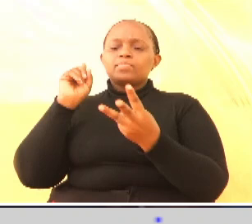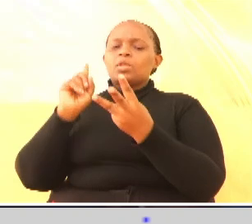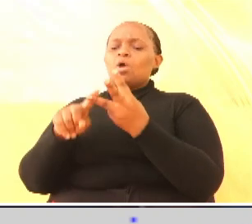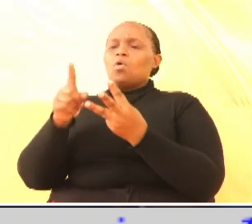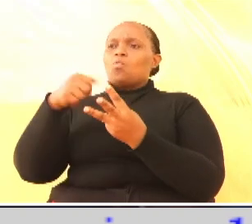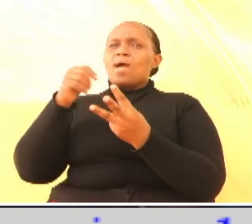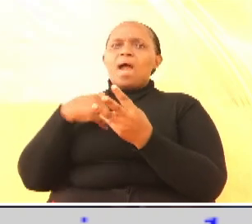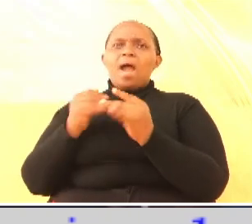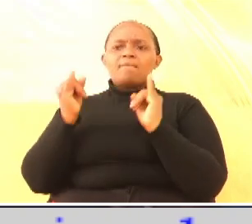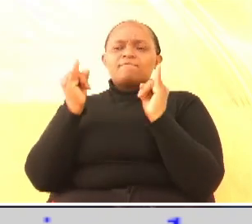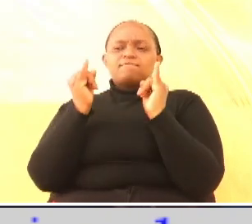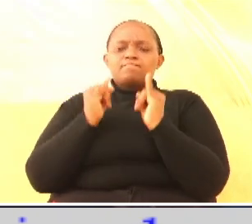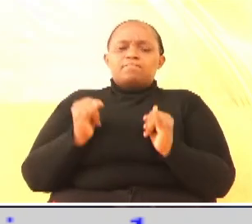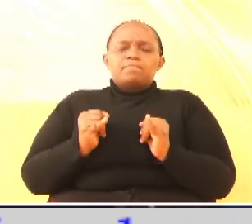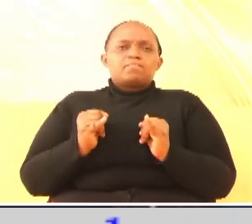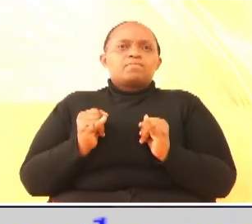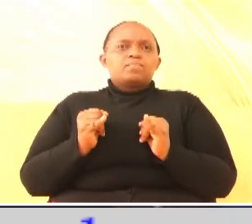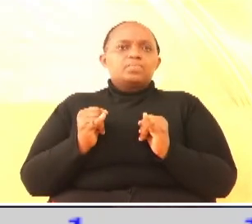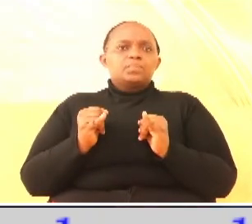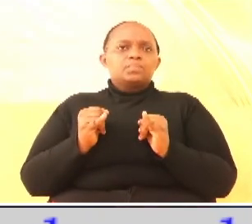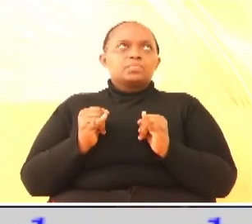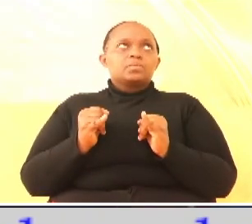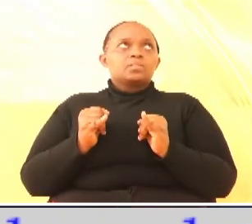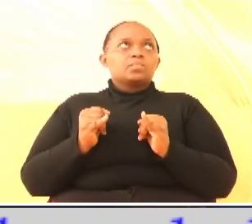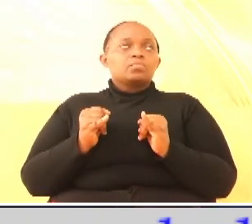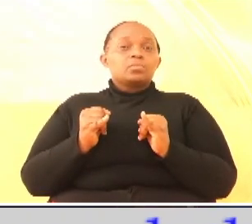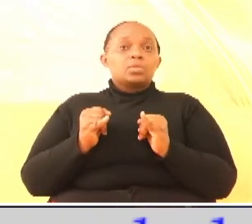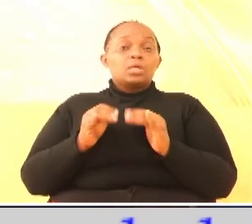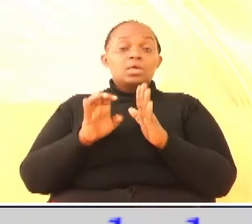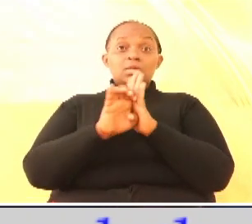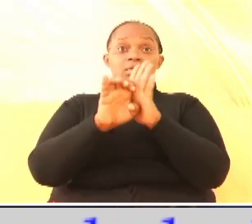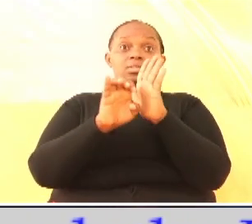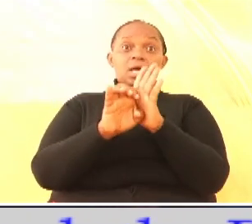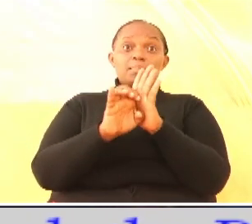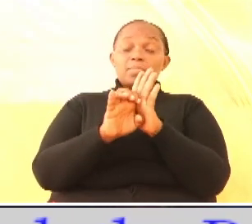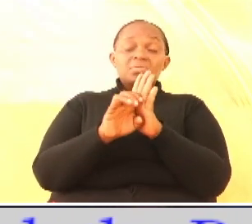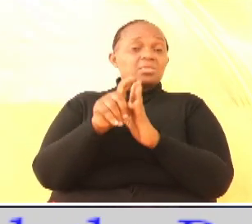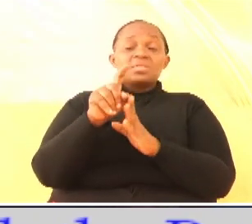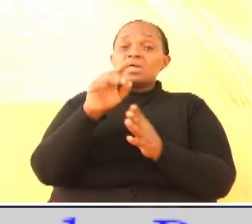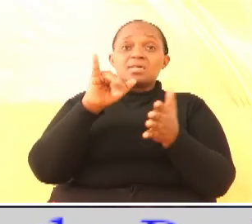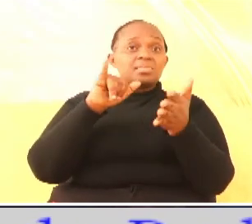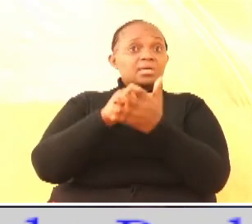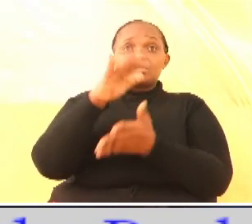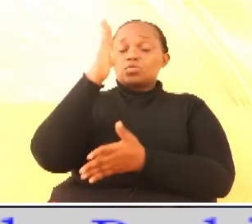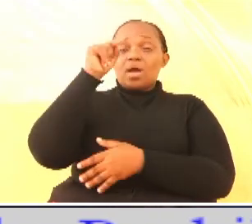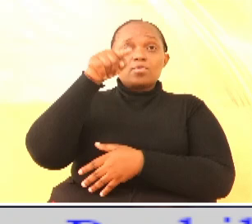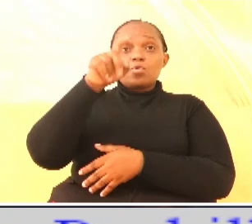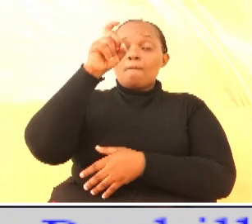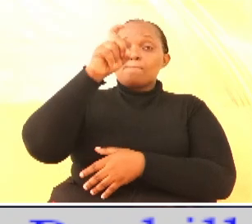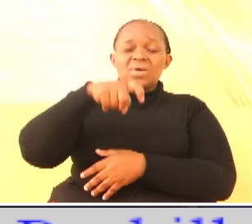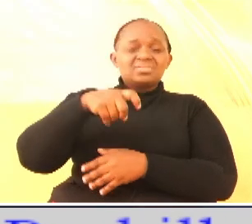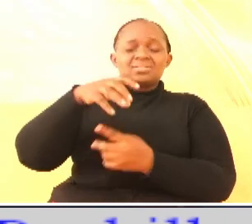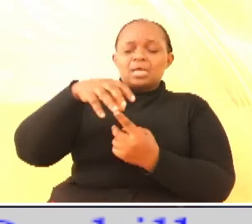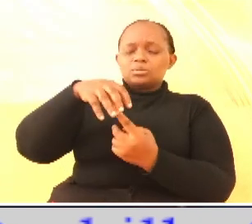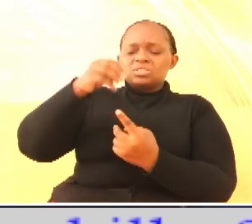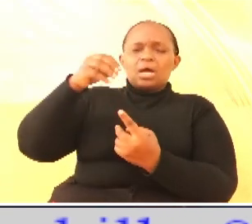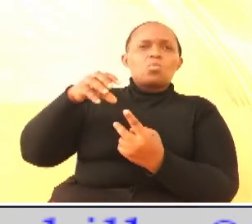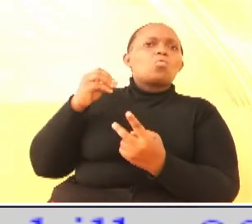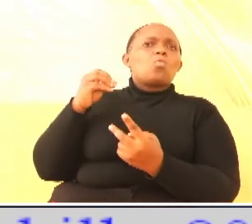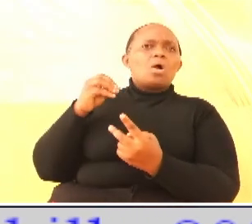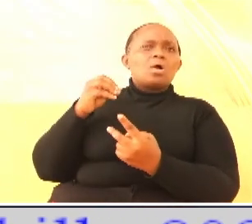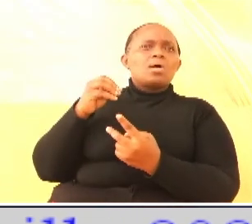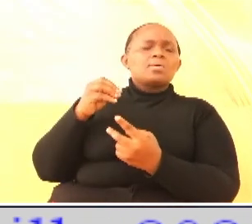mingine ambayo inaabudiwa. Kwa hivyo twafaa kuchagua, kama vile Yoshua anawaambia wachague, nasi